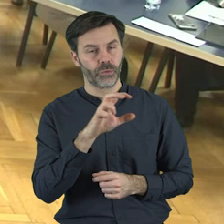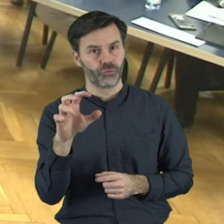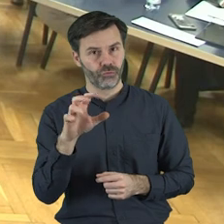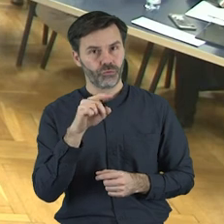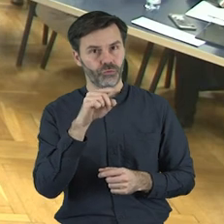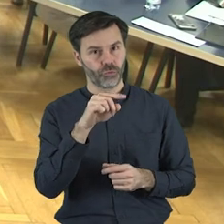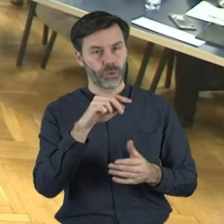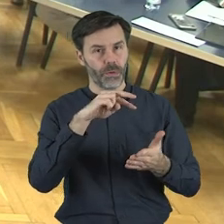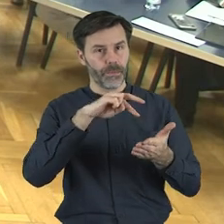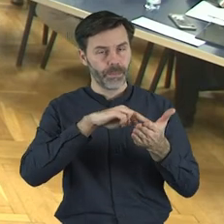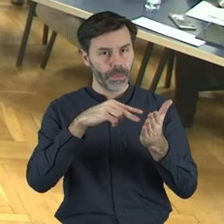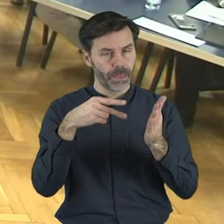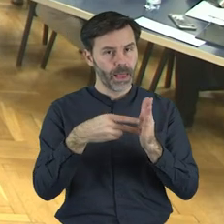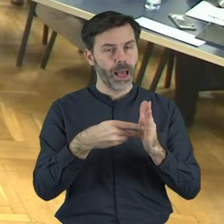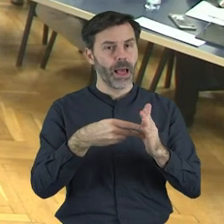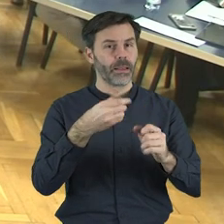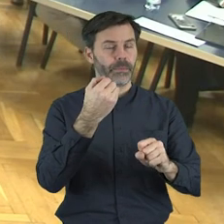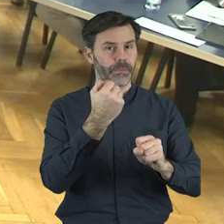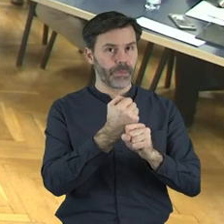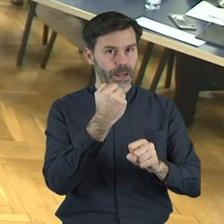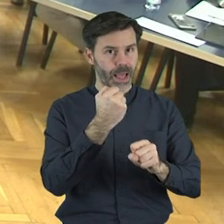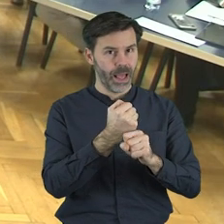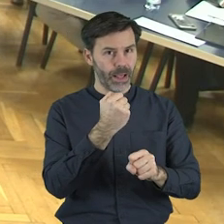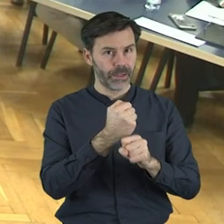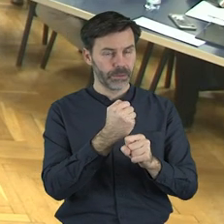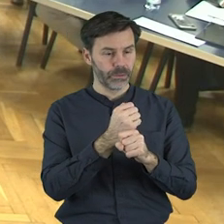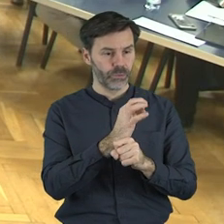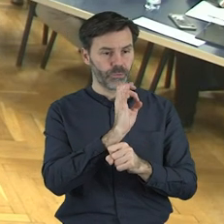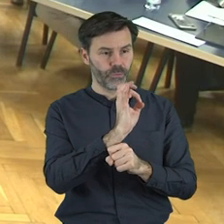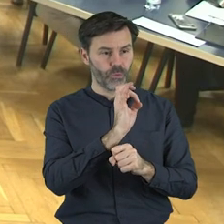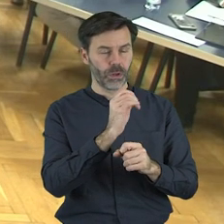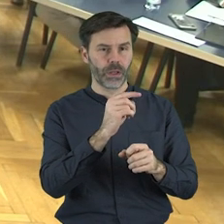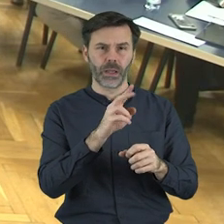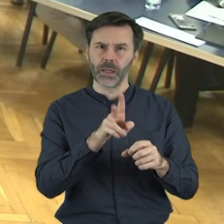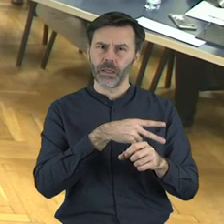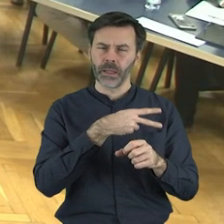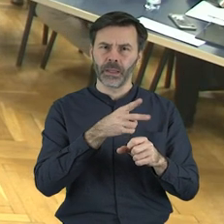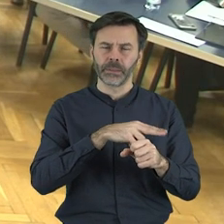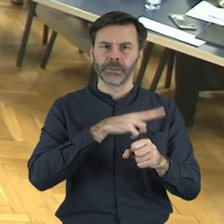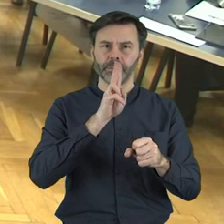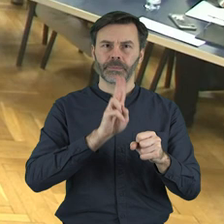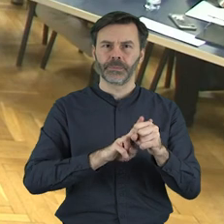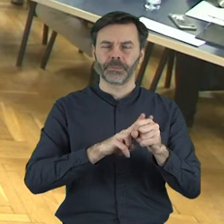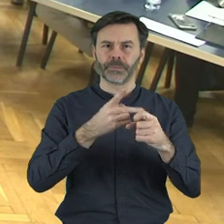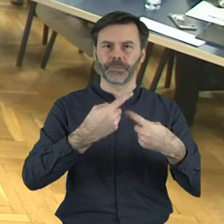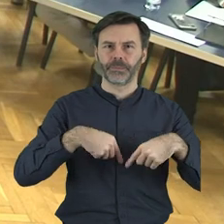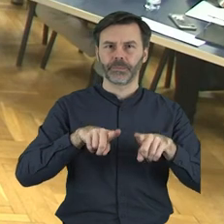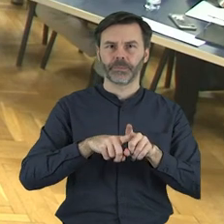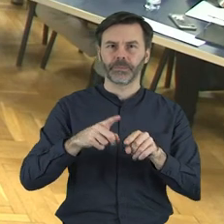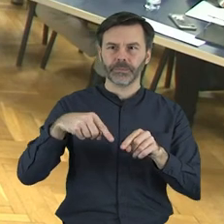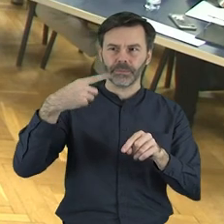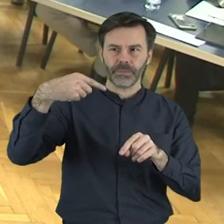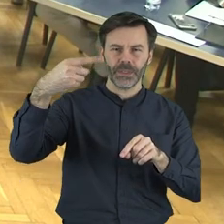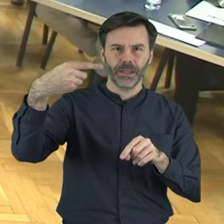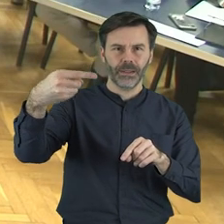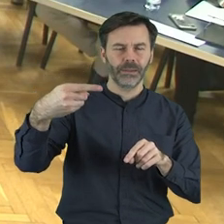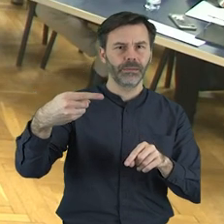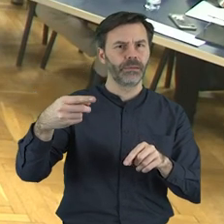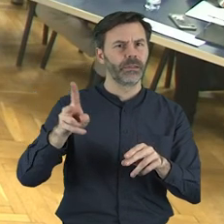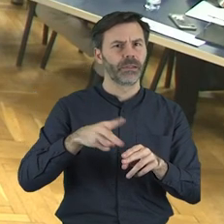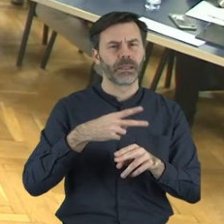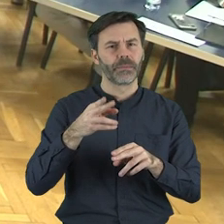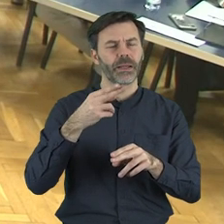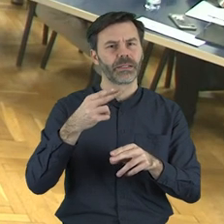ocenić termin realizacji kolejnych elementów i finalny termin uruchomienia przez